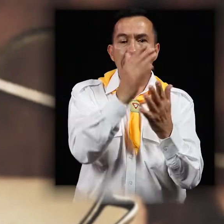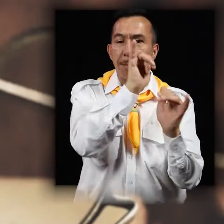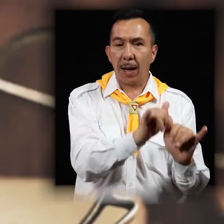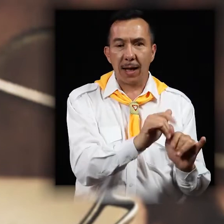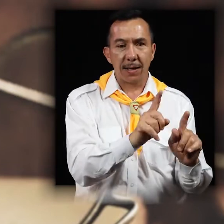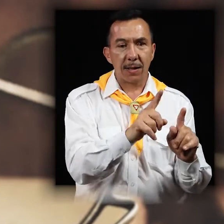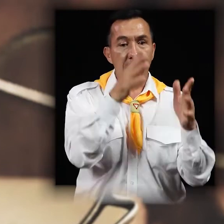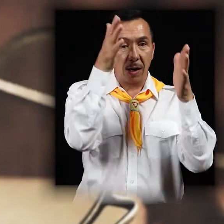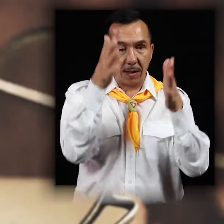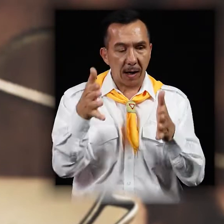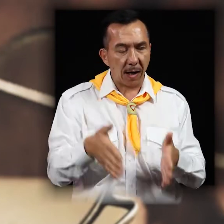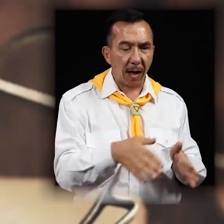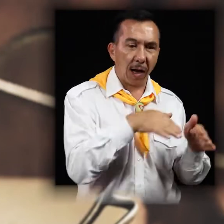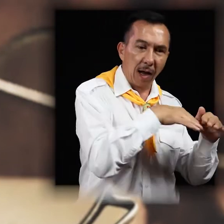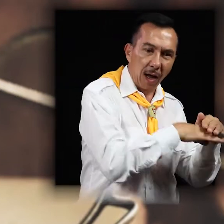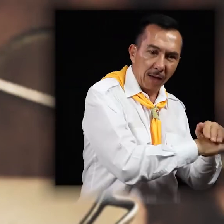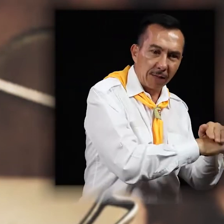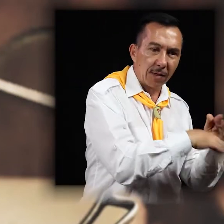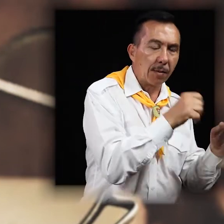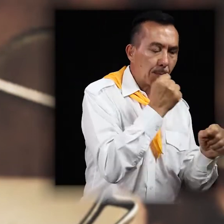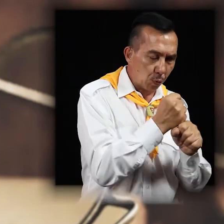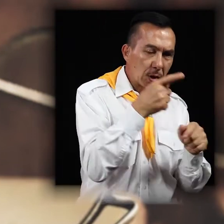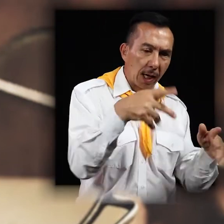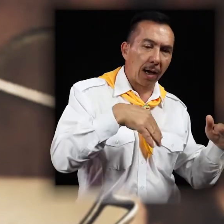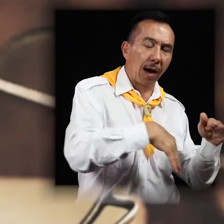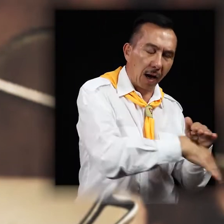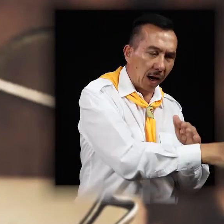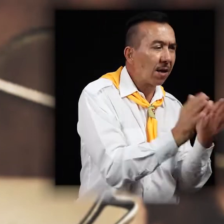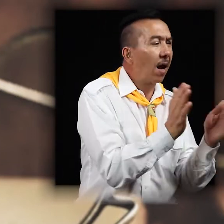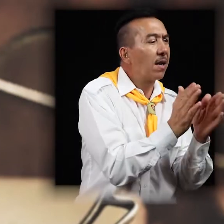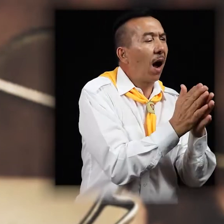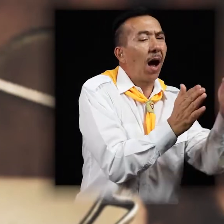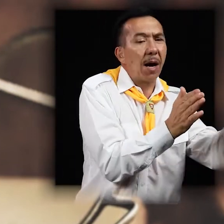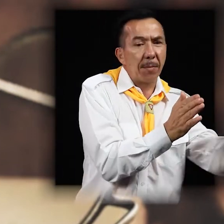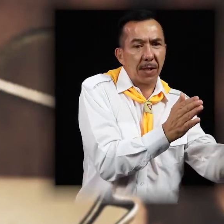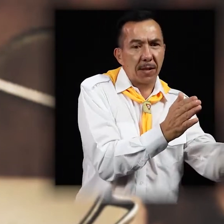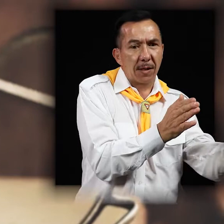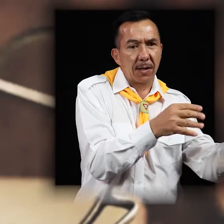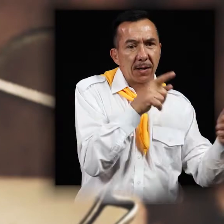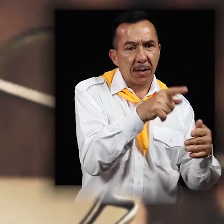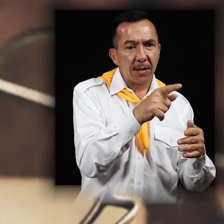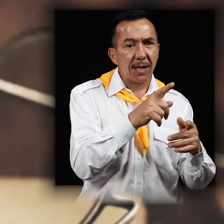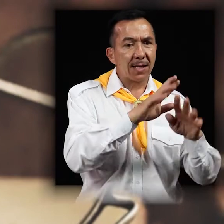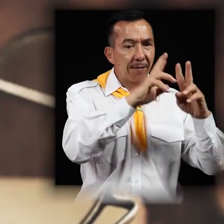toe moet hy gaan daar naby. Die skrif was toe verval,